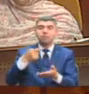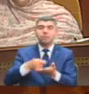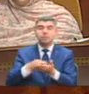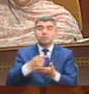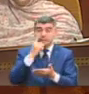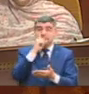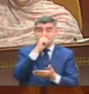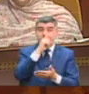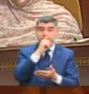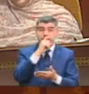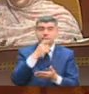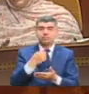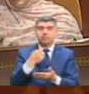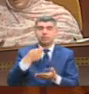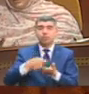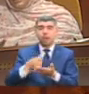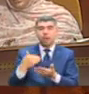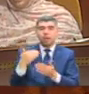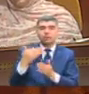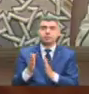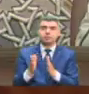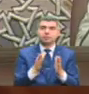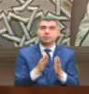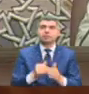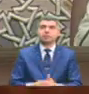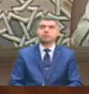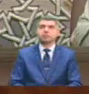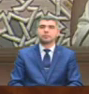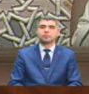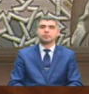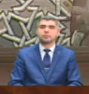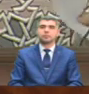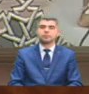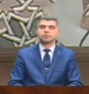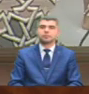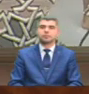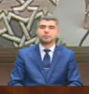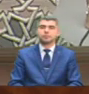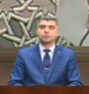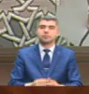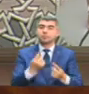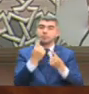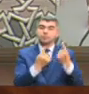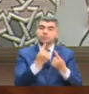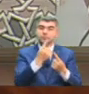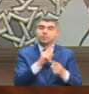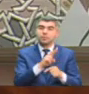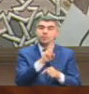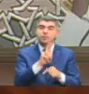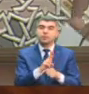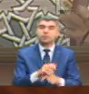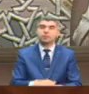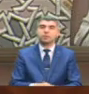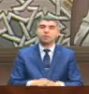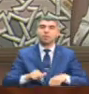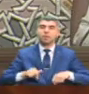بعض الناس المستثمرين في هذا القطاع. شكرا سيد النائب، انتهى الوقت. تعقيب السيد، هل هناك من تعقيبات إضافية؟